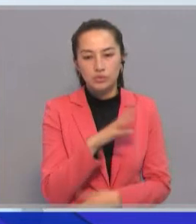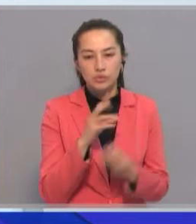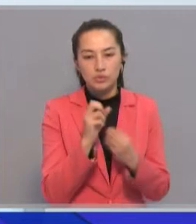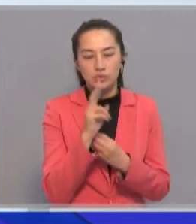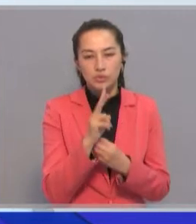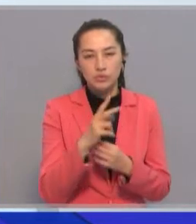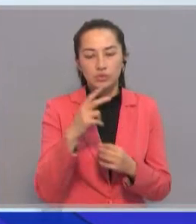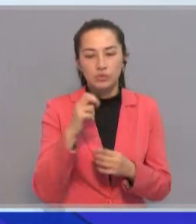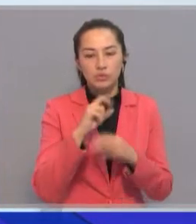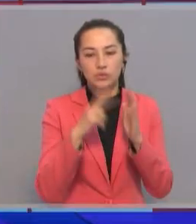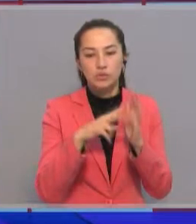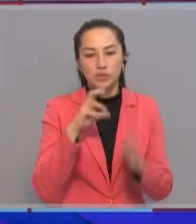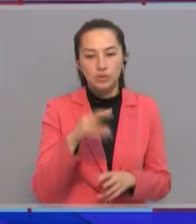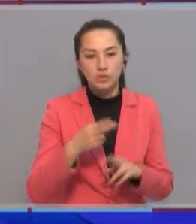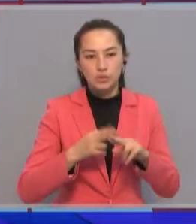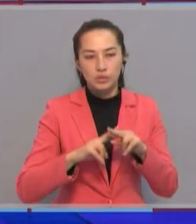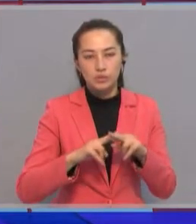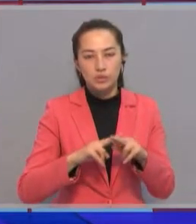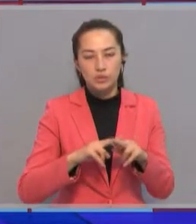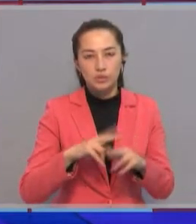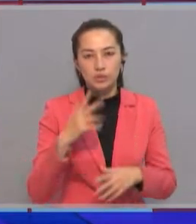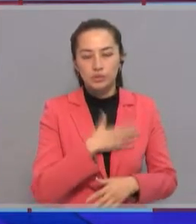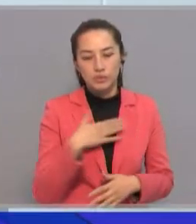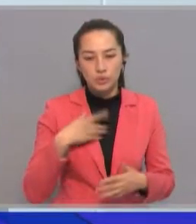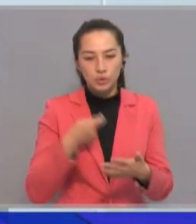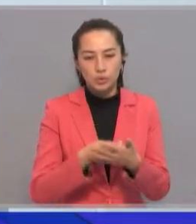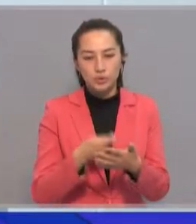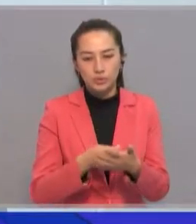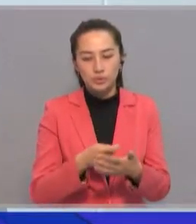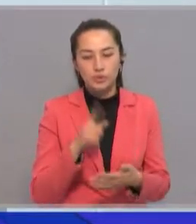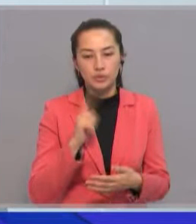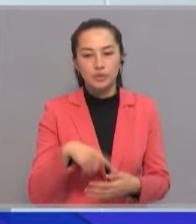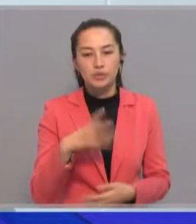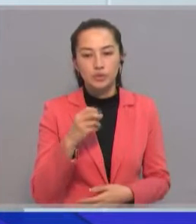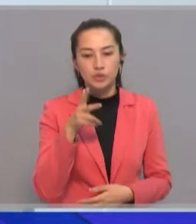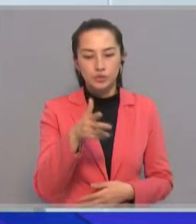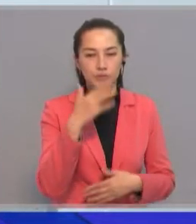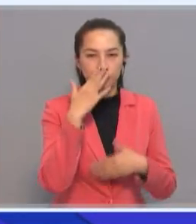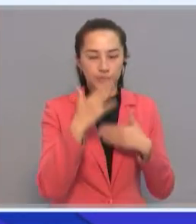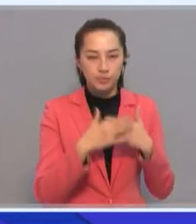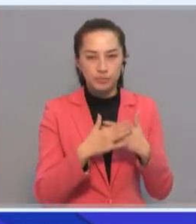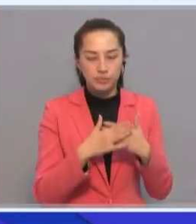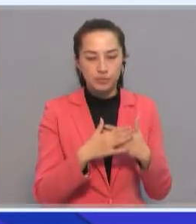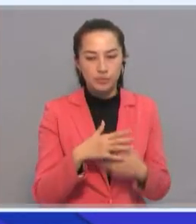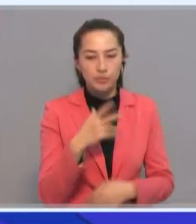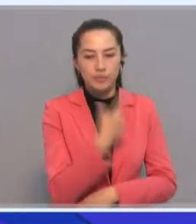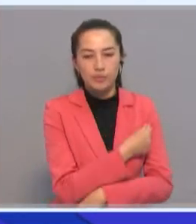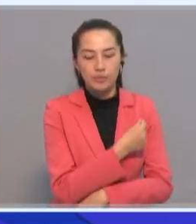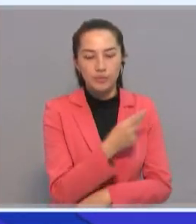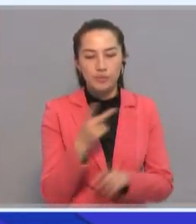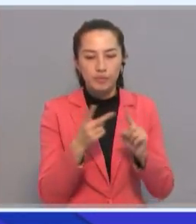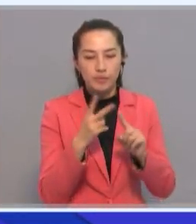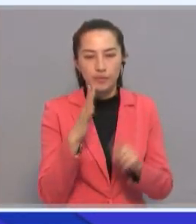12-18 жастағы жасөспірімдер. Қалғаны емізулі аналар дейді дәрігерлер. 3000-ға тарта тұрғын осыған дейін вакцинаның